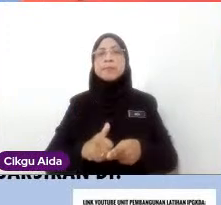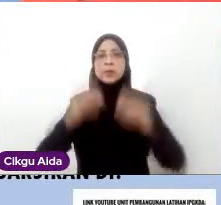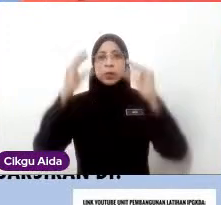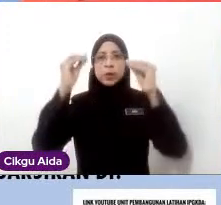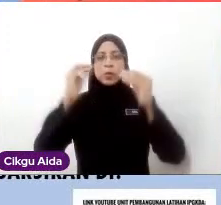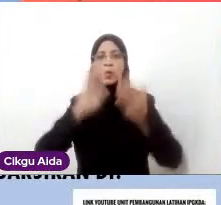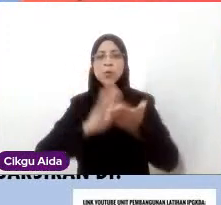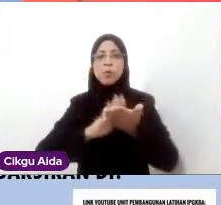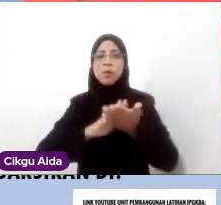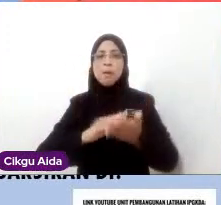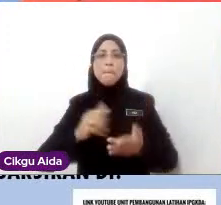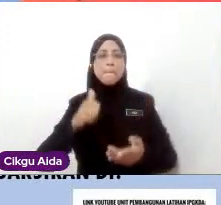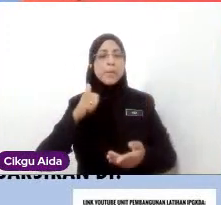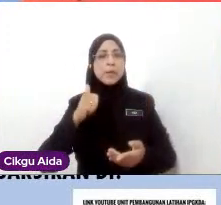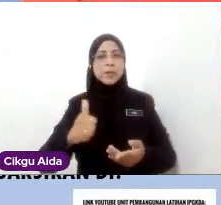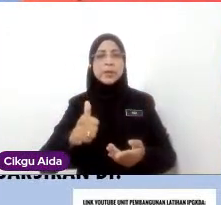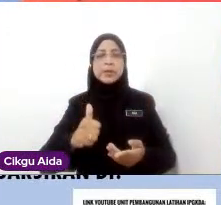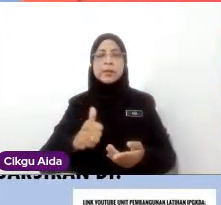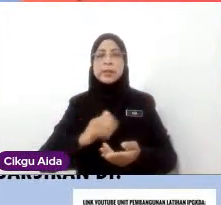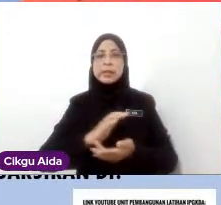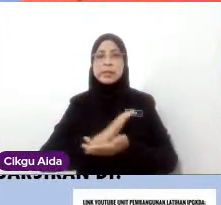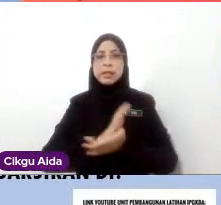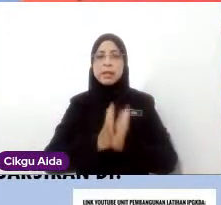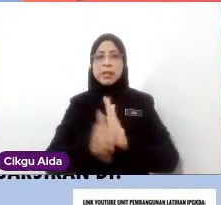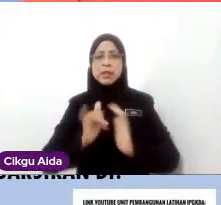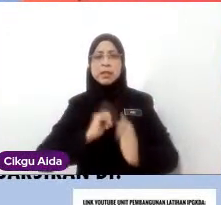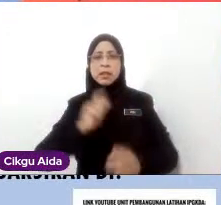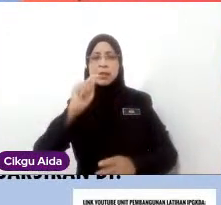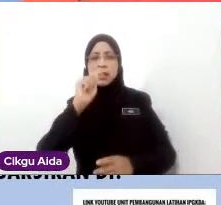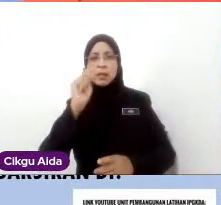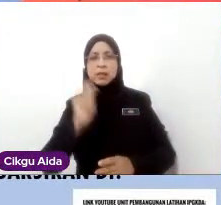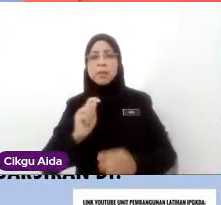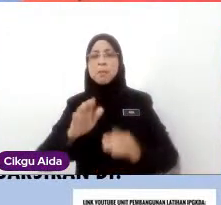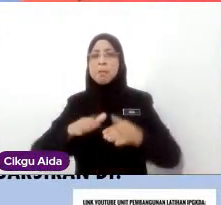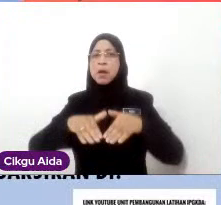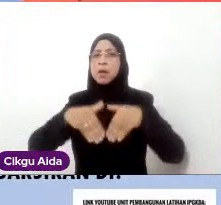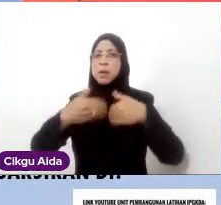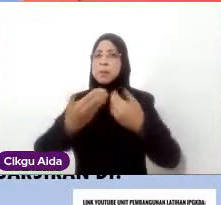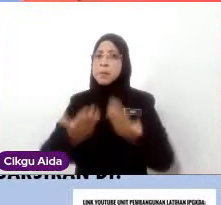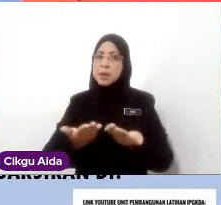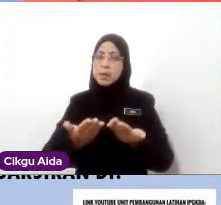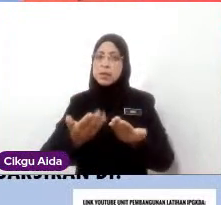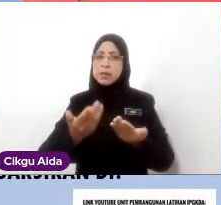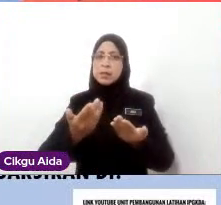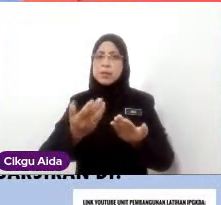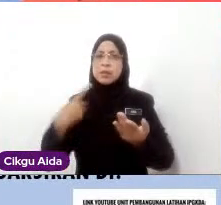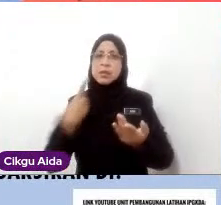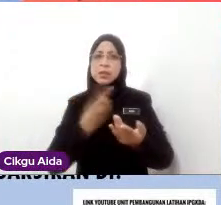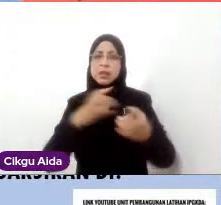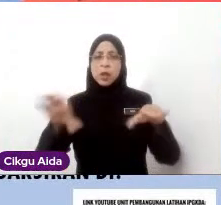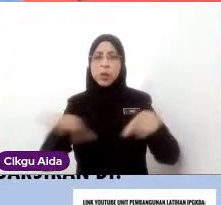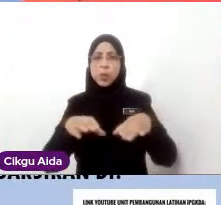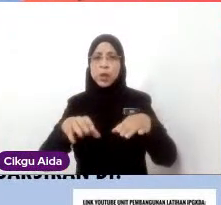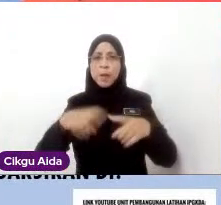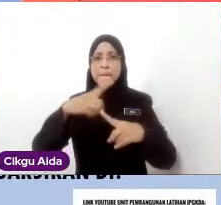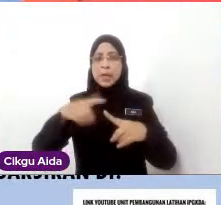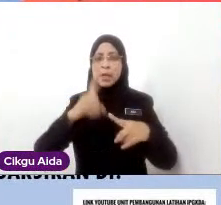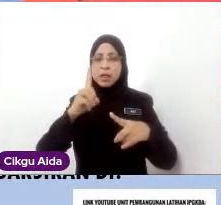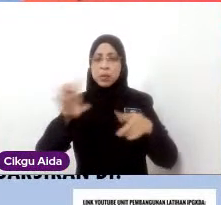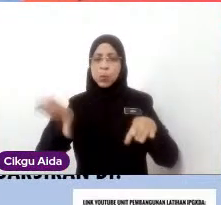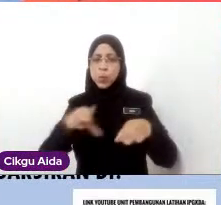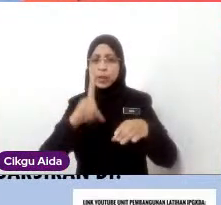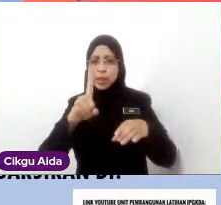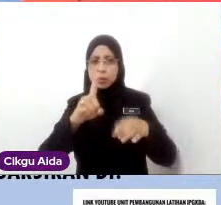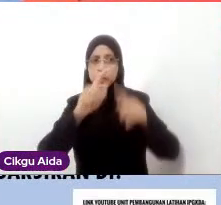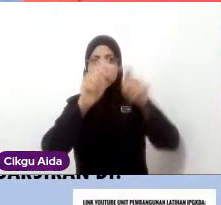FT kami, Cik Hairil tu macam mana kita nak buat supaya bila cikgu tulis satu tempat, semua tempat nampak serentak.